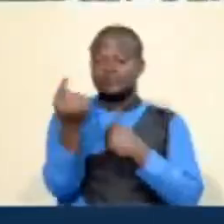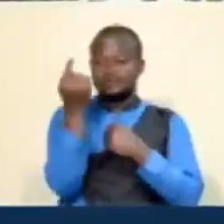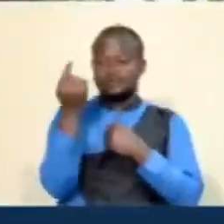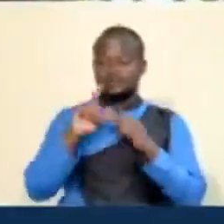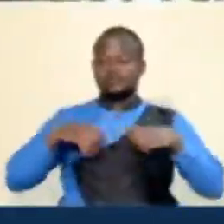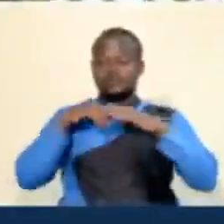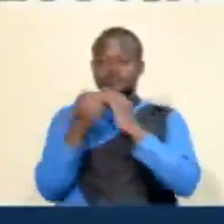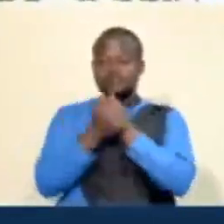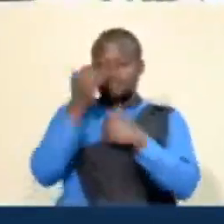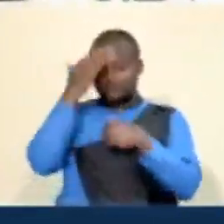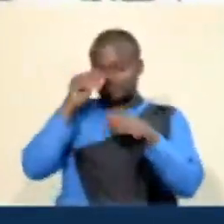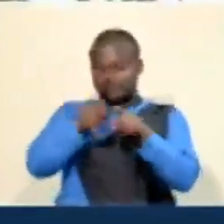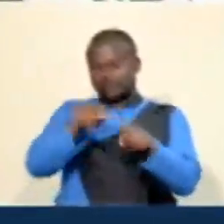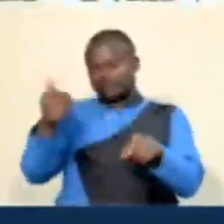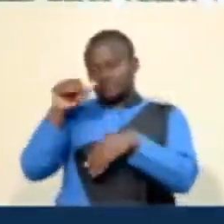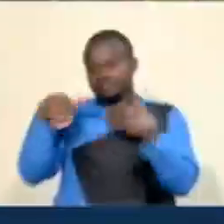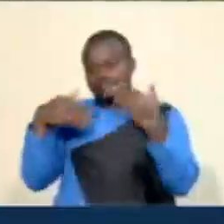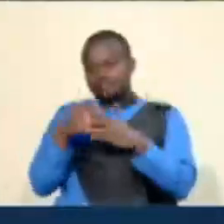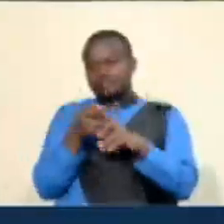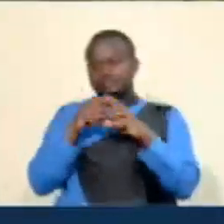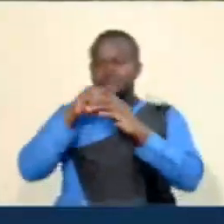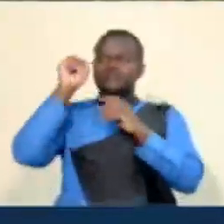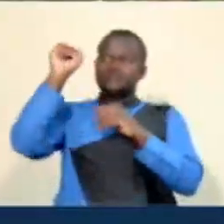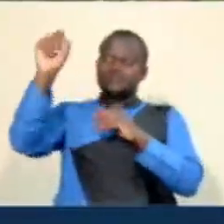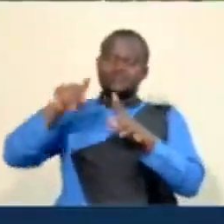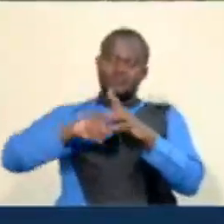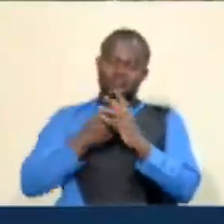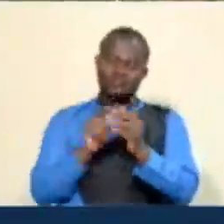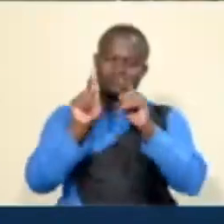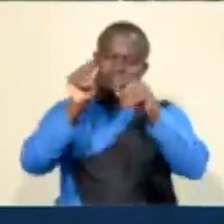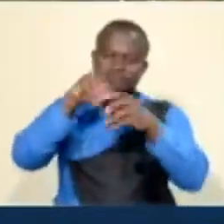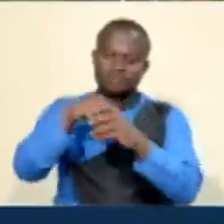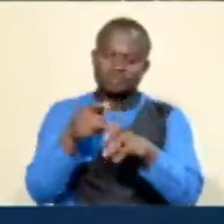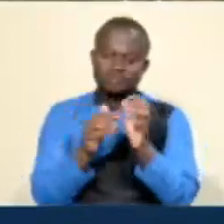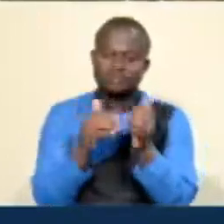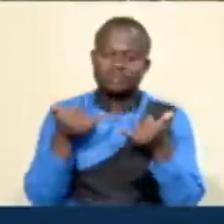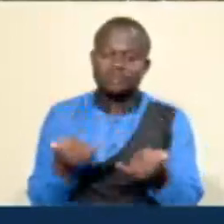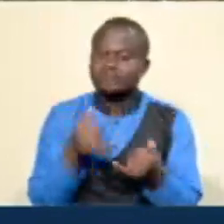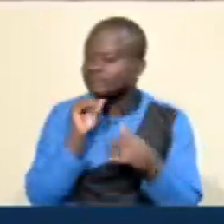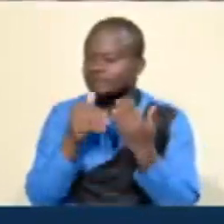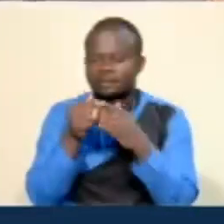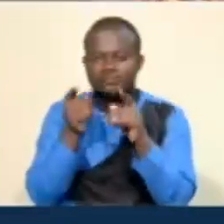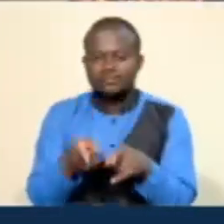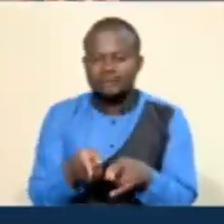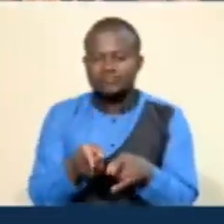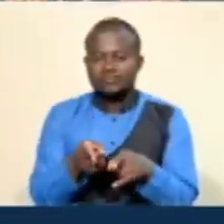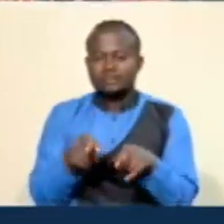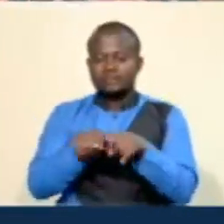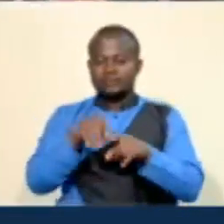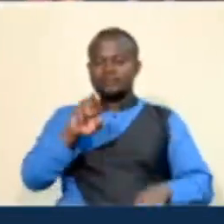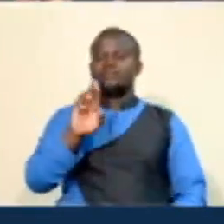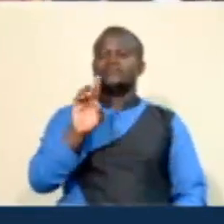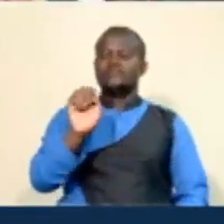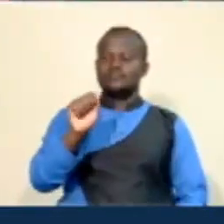abatuye Rubavu, kuko n'abandi bakerarugendo bavuye kure bari baratangiye kuhagenderera, ariko kuri ubu ntibakihagera. Nkuko Rutagengwa Jean